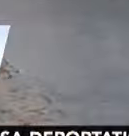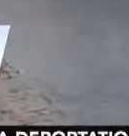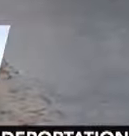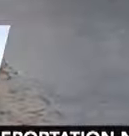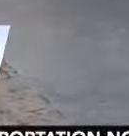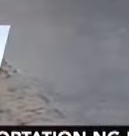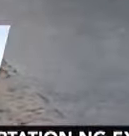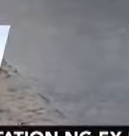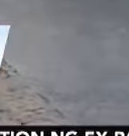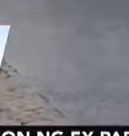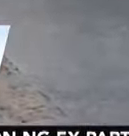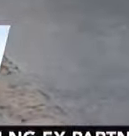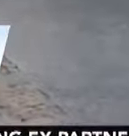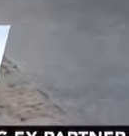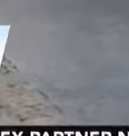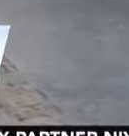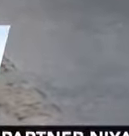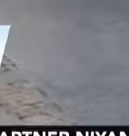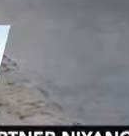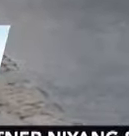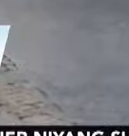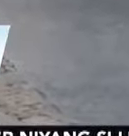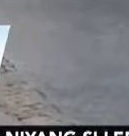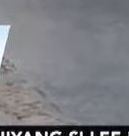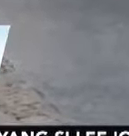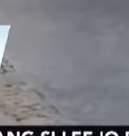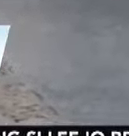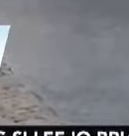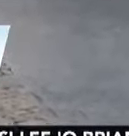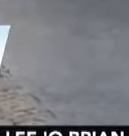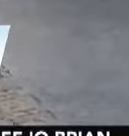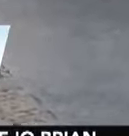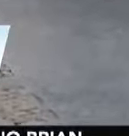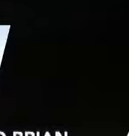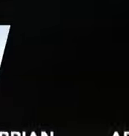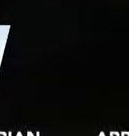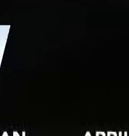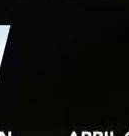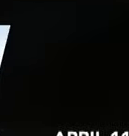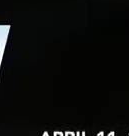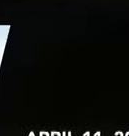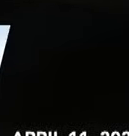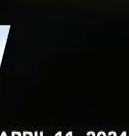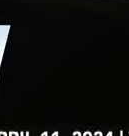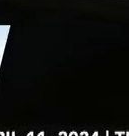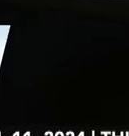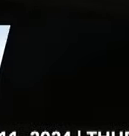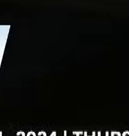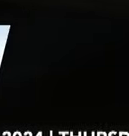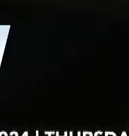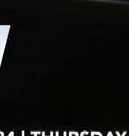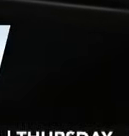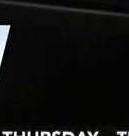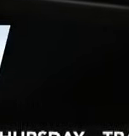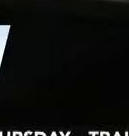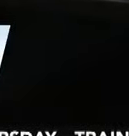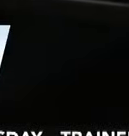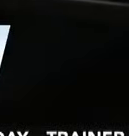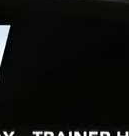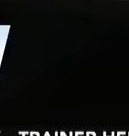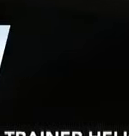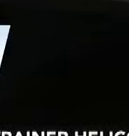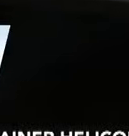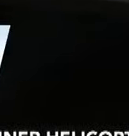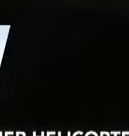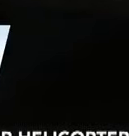natin. Bilang hakbang para sa watayin ang mga abusadong kawanin ng gobyerno sa kalsada, pinababawasan ni Pangulong Bongbong Marcos ang pag-i-issue